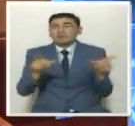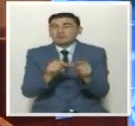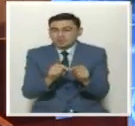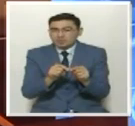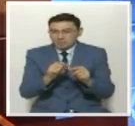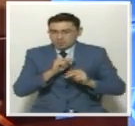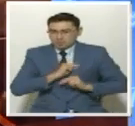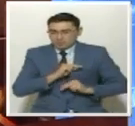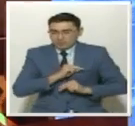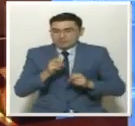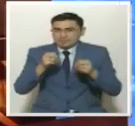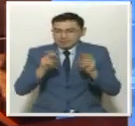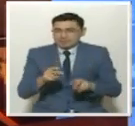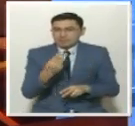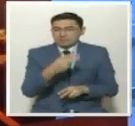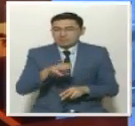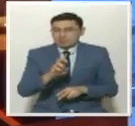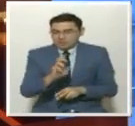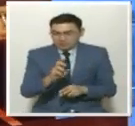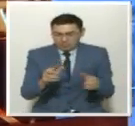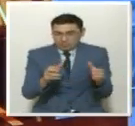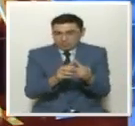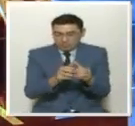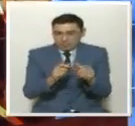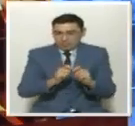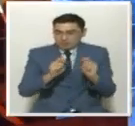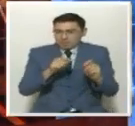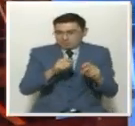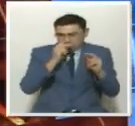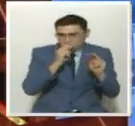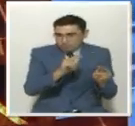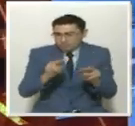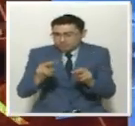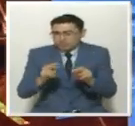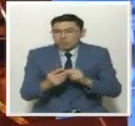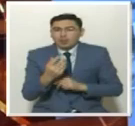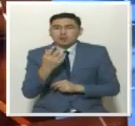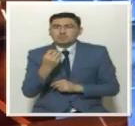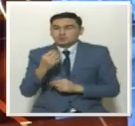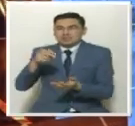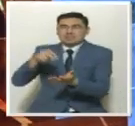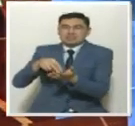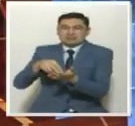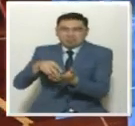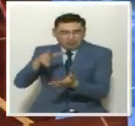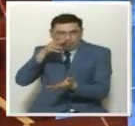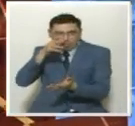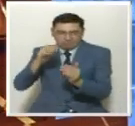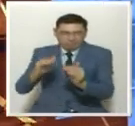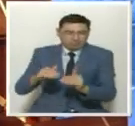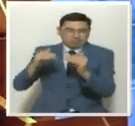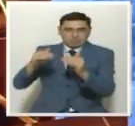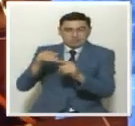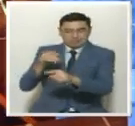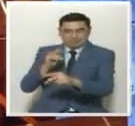бақылау штабын құру. Екіншіден, әлеуметтік маңызы бар азық-түлік тауарларына бағаның негізсіз өсуіне жол бермеу бойынша бөлшек